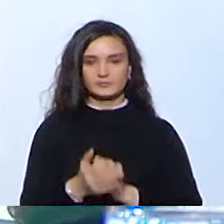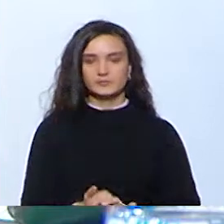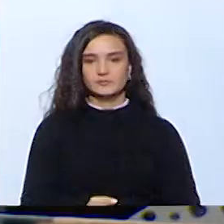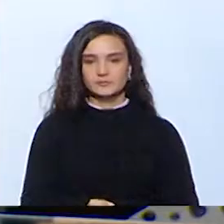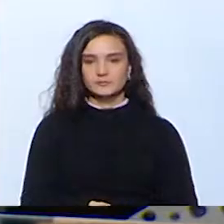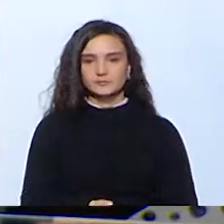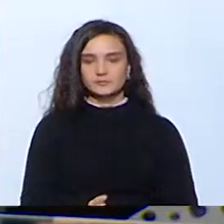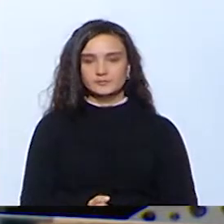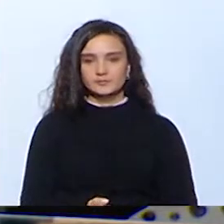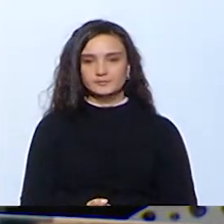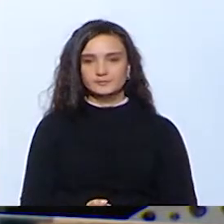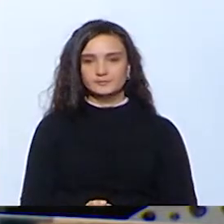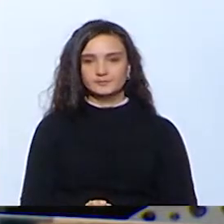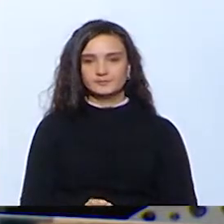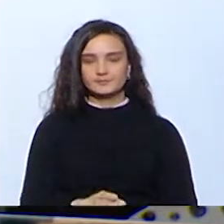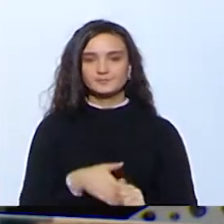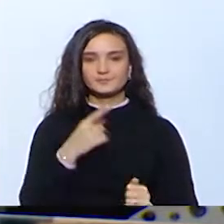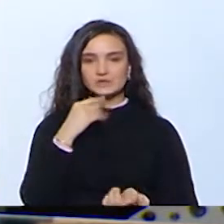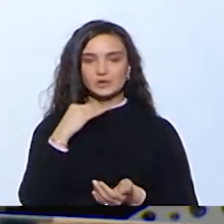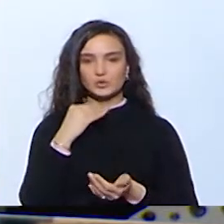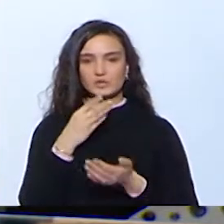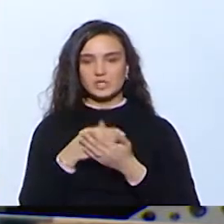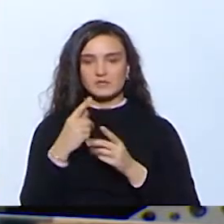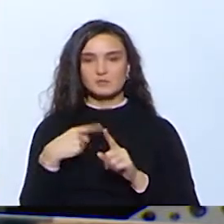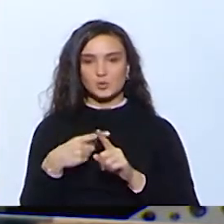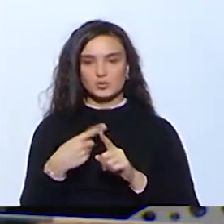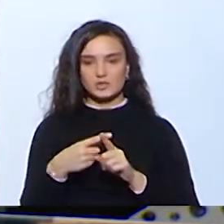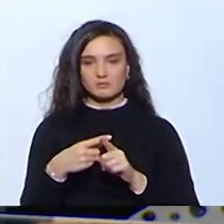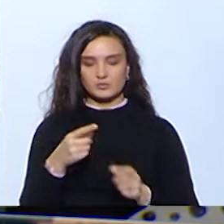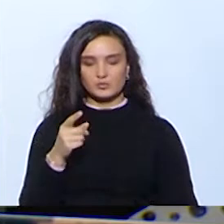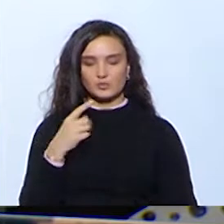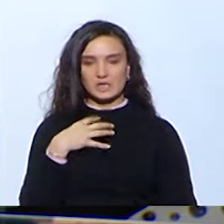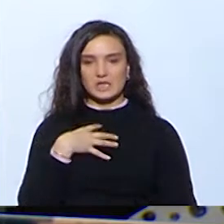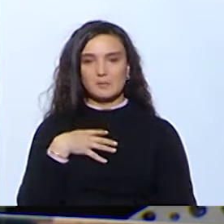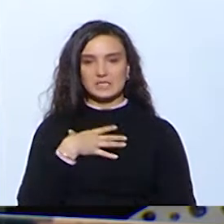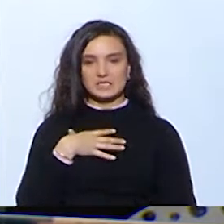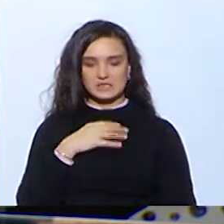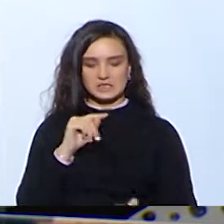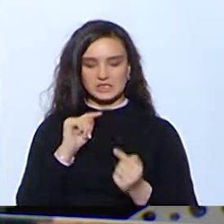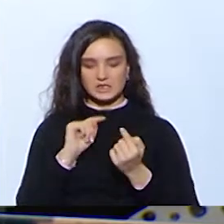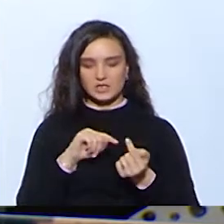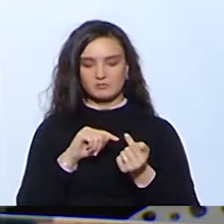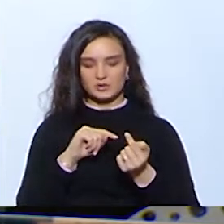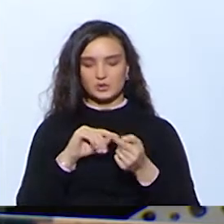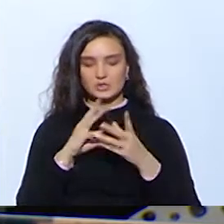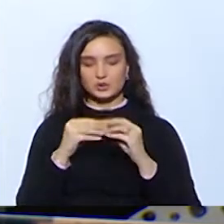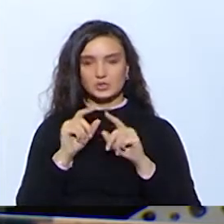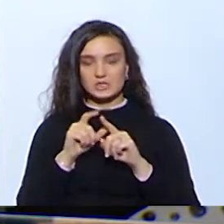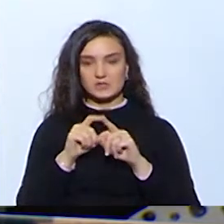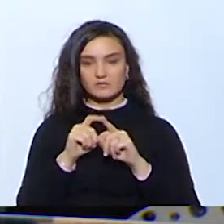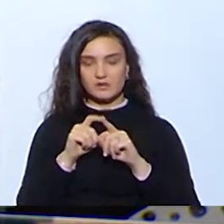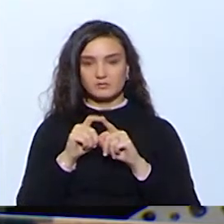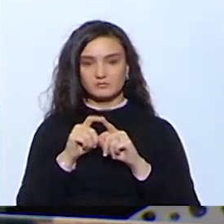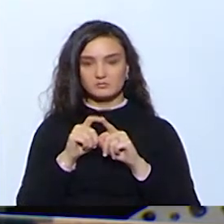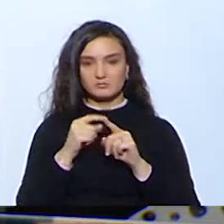ზოგადად ისიცი წითელი ხოც თავისი პლუსები აქვს თუნდაც დეპრესიის საწინააღმდეგო. საერთაშორისო სიტყვა მოიტანა